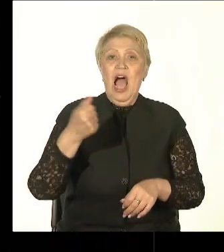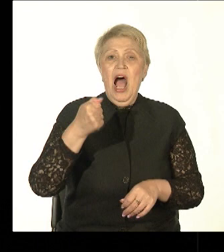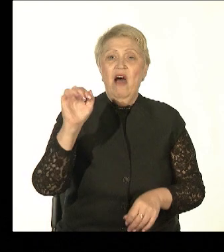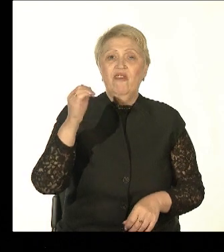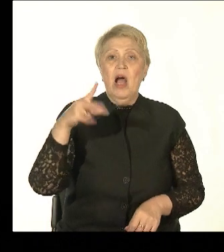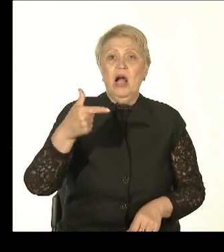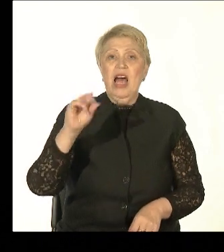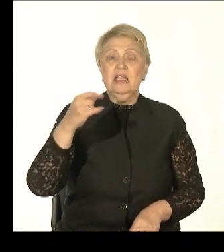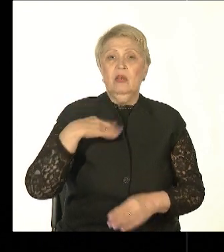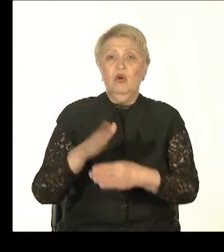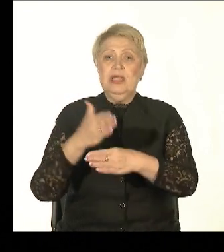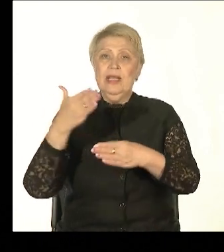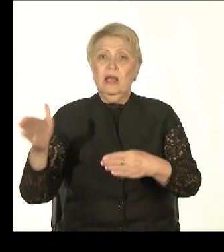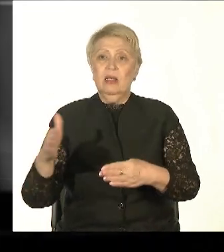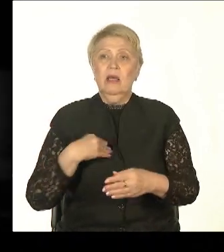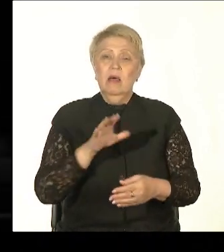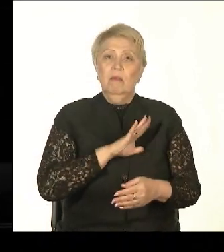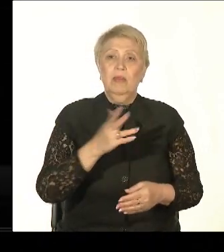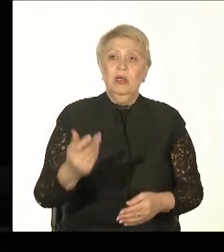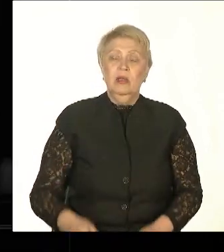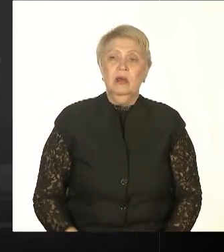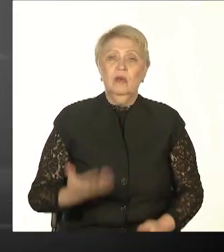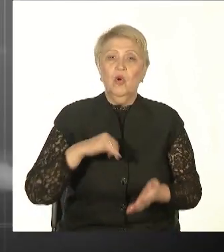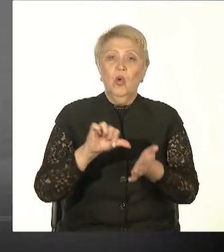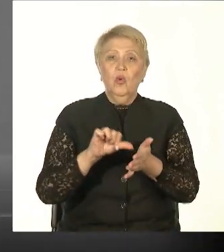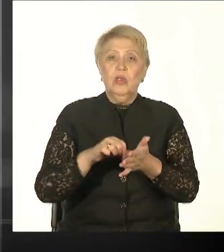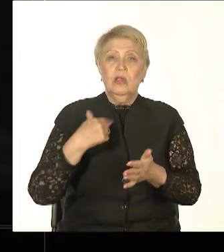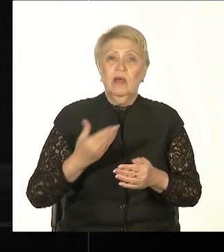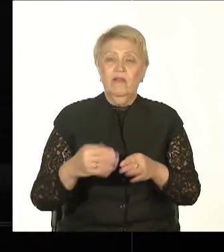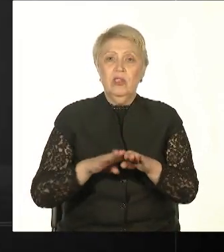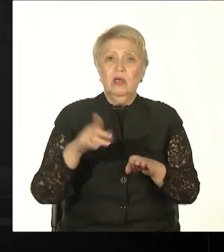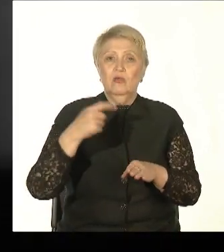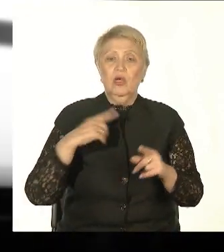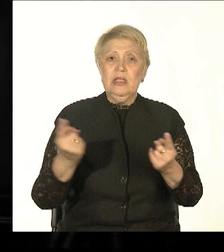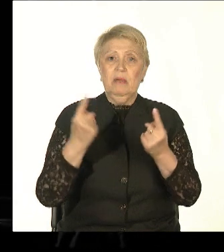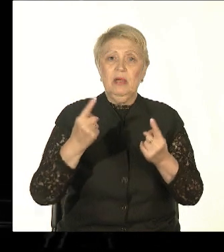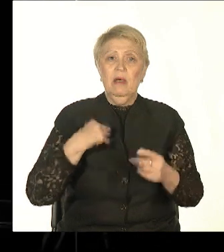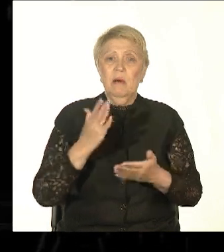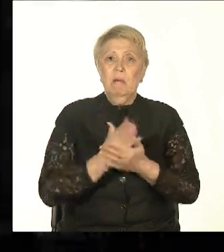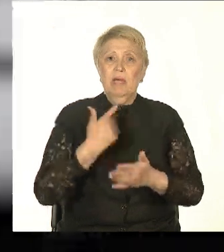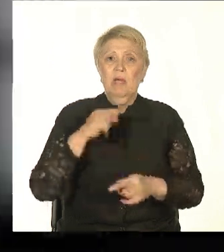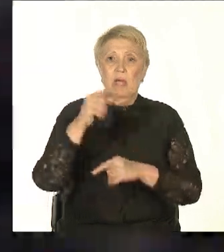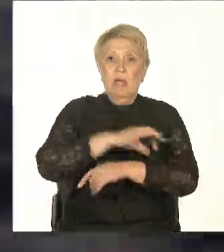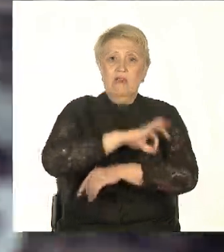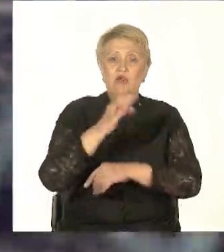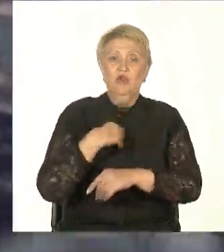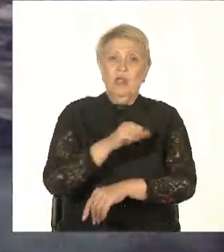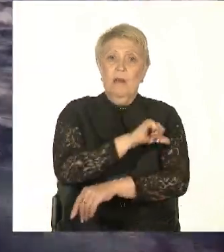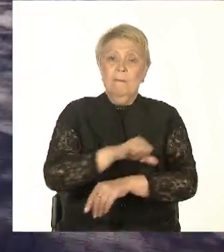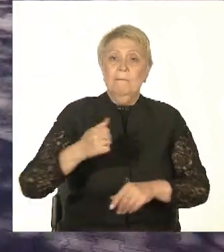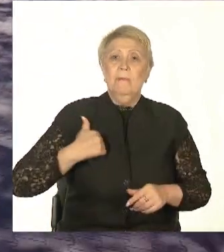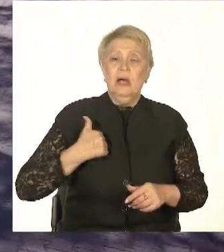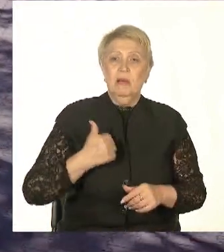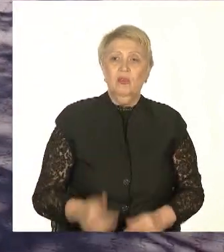349 офицеров и 157 прапорщиков, участвовавших в тех событиях, были дальневосточными пограничниками. Всего